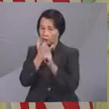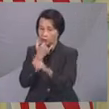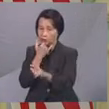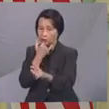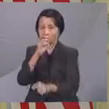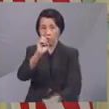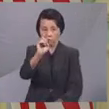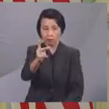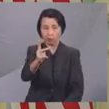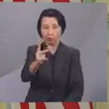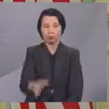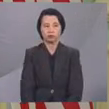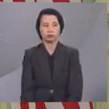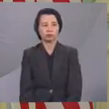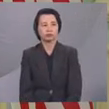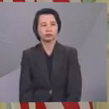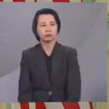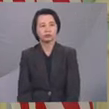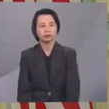Okey.